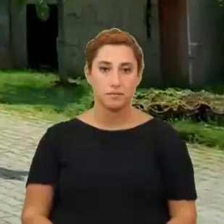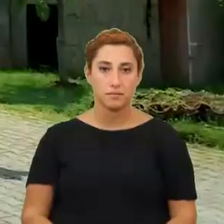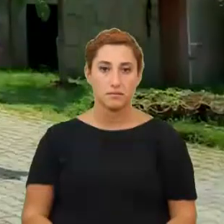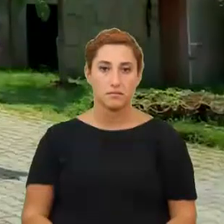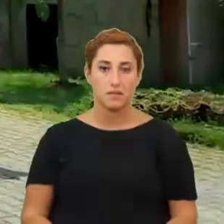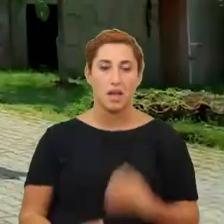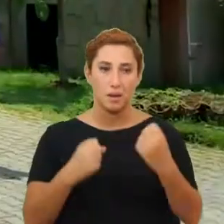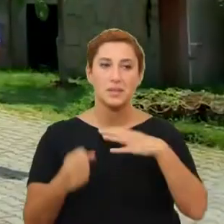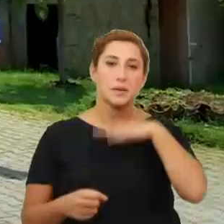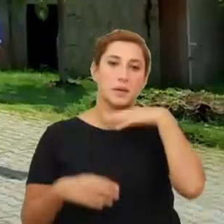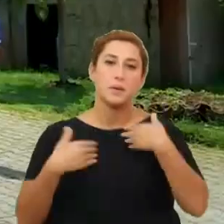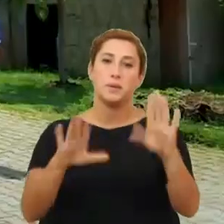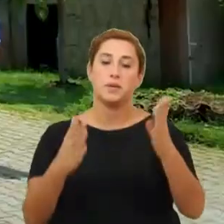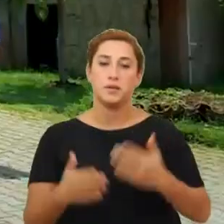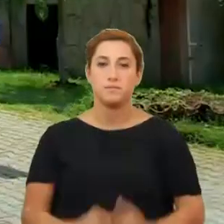Canıma tak etti arkadaş.